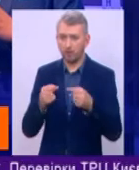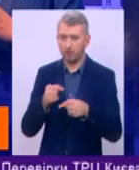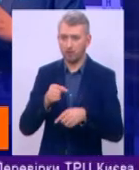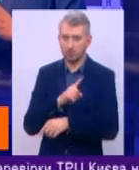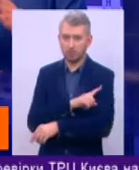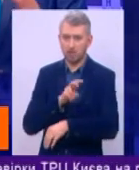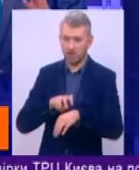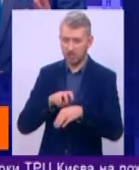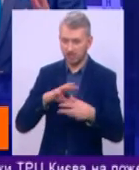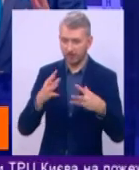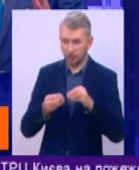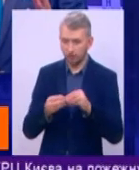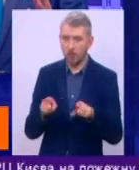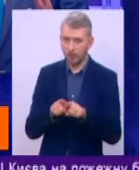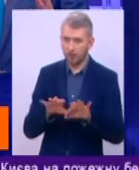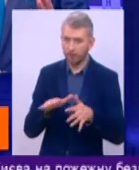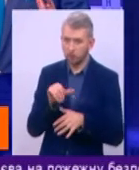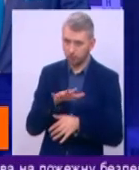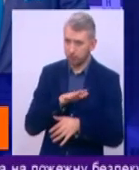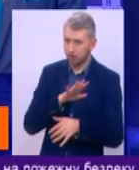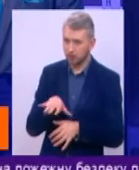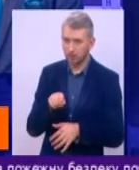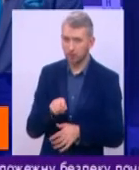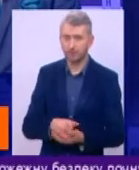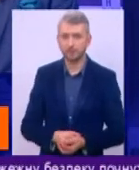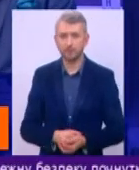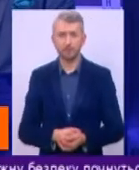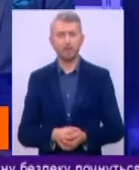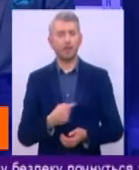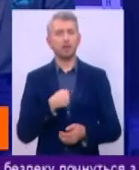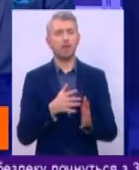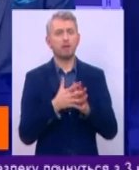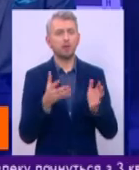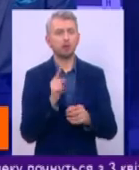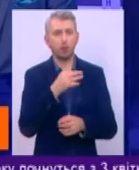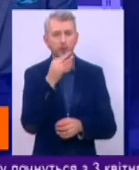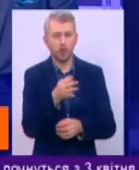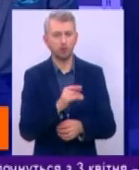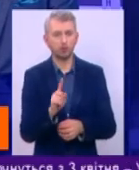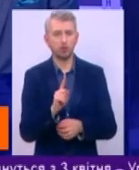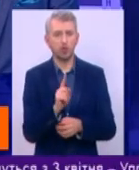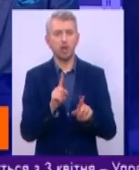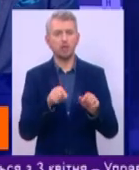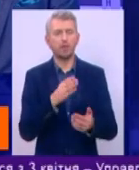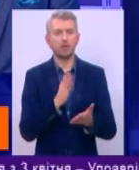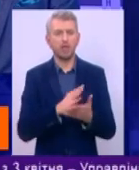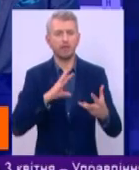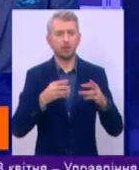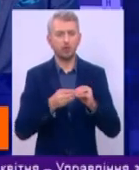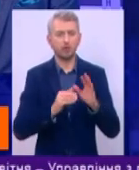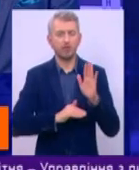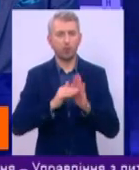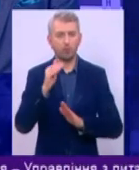лікарський висновок. Чи траплялися такі випадки у вашій практиці? Я вам більше того скажу, що навіть є висновки